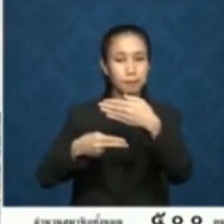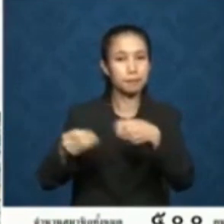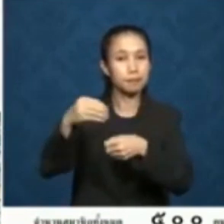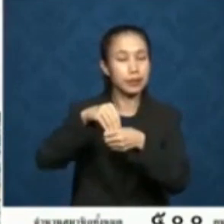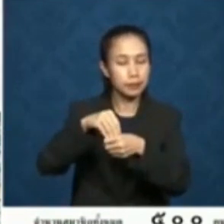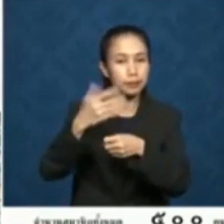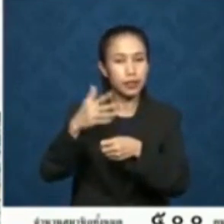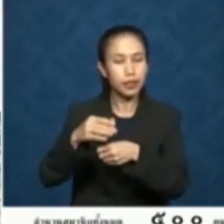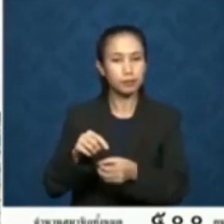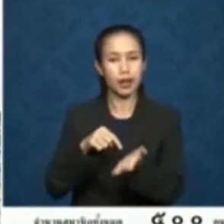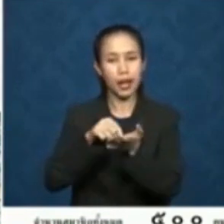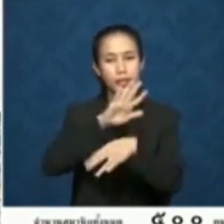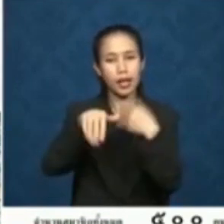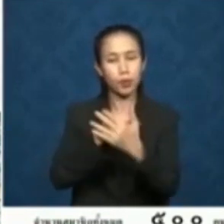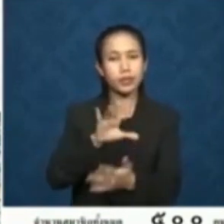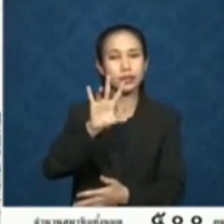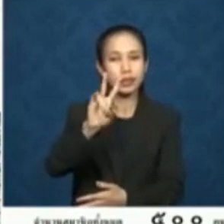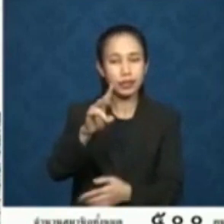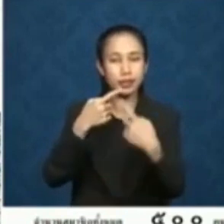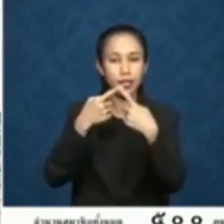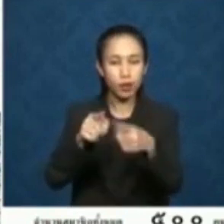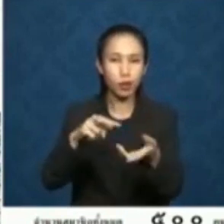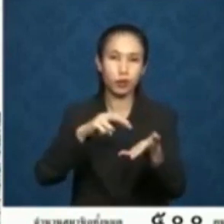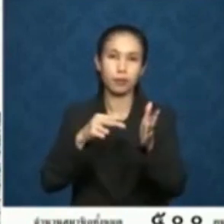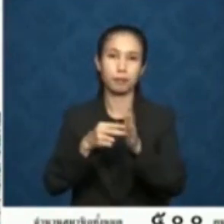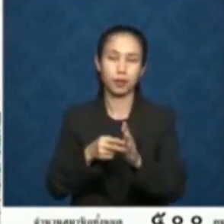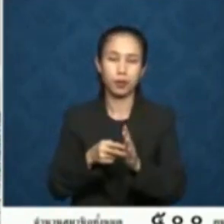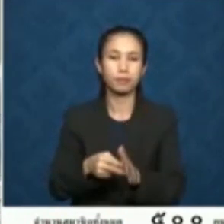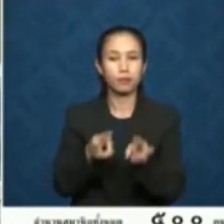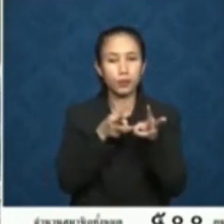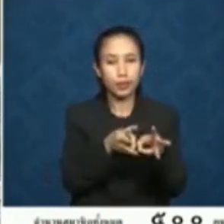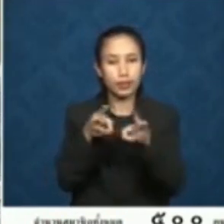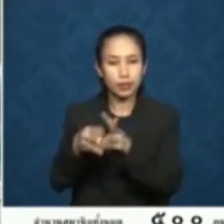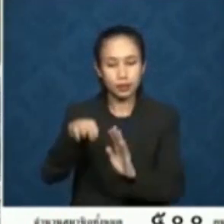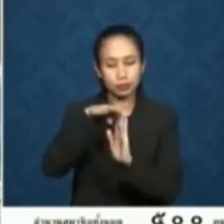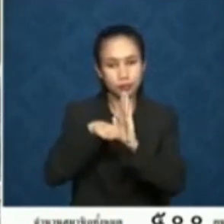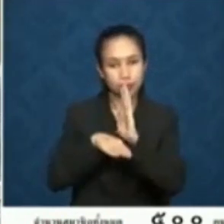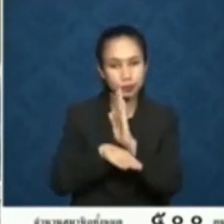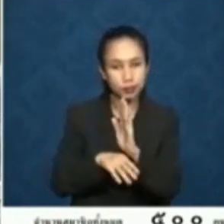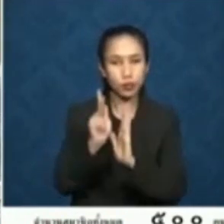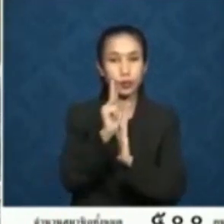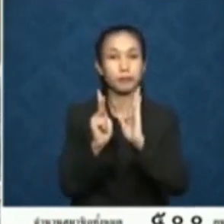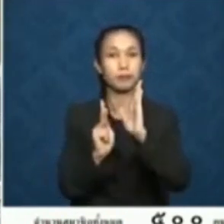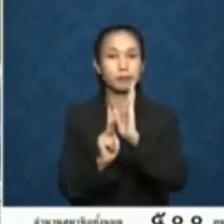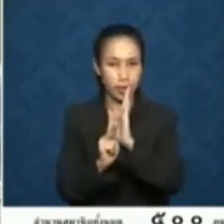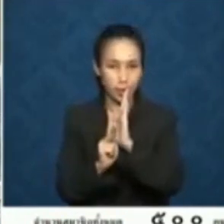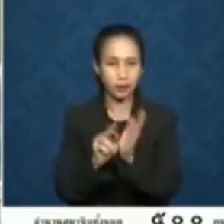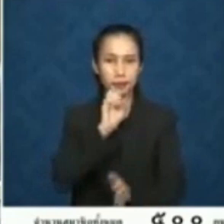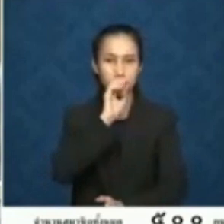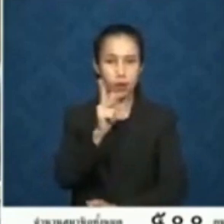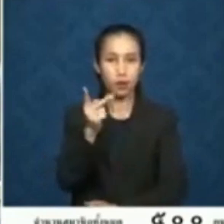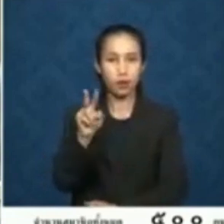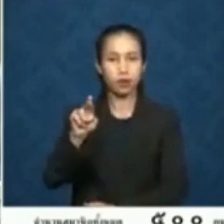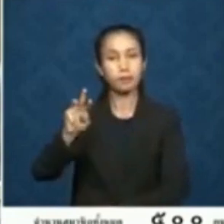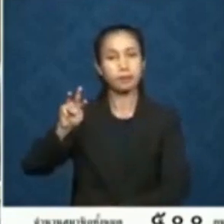ที่วันนี้บรรจุมาอีก2ร่างเป็นร่างสุกเอาเผากินผมพูดถึงกระบวนการในการตากฎหมายก็คือการออกกฎห